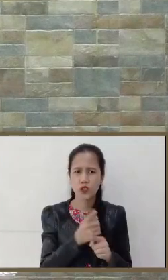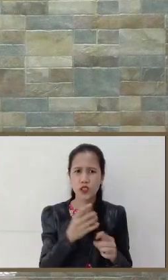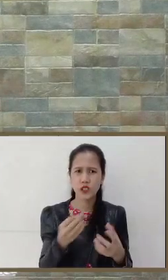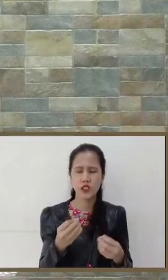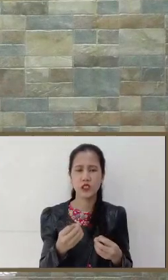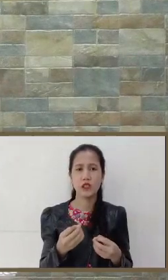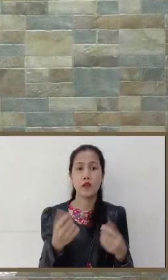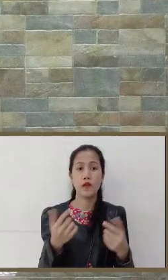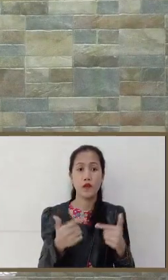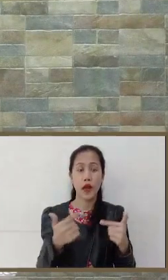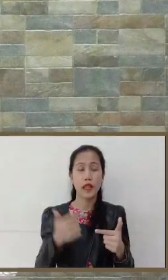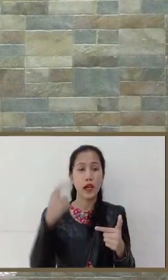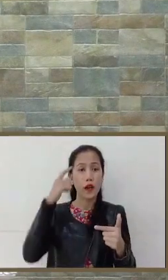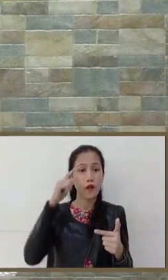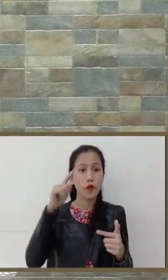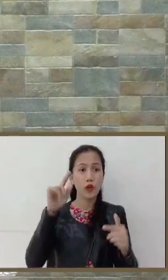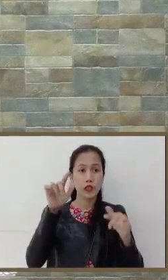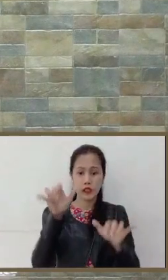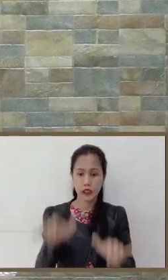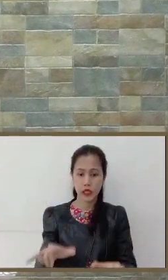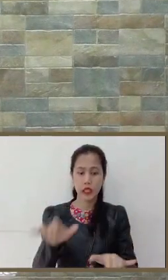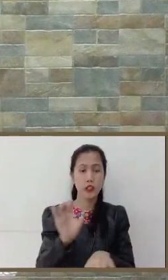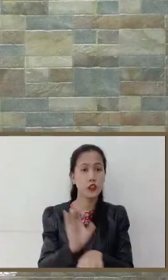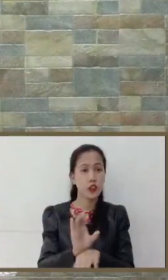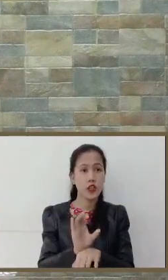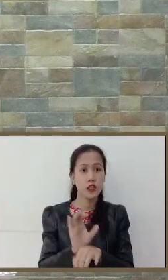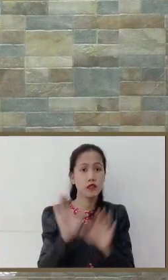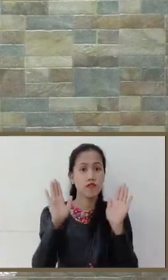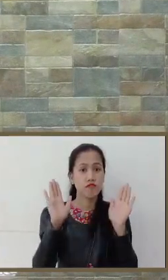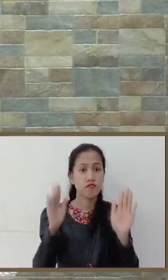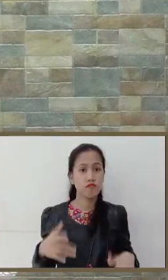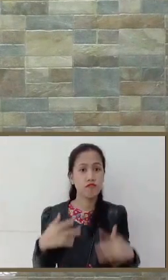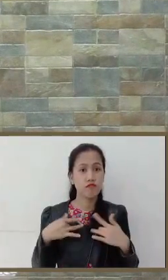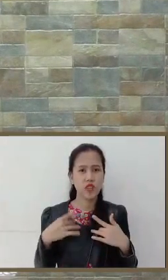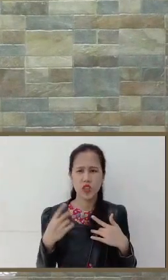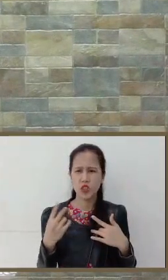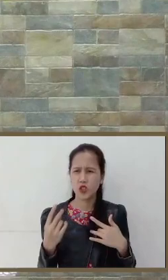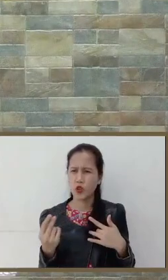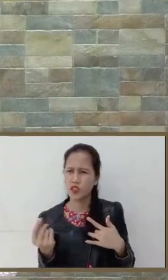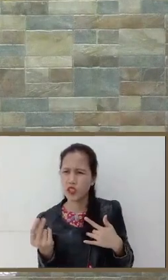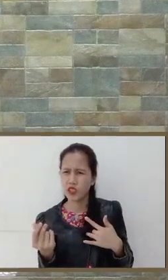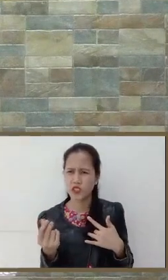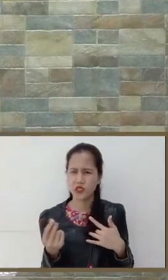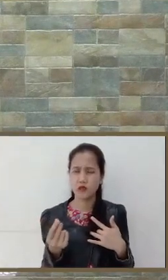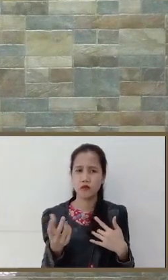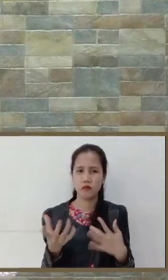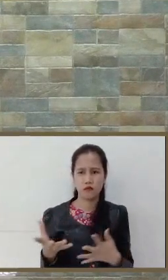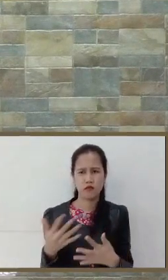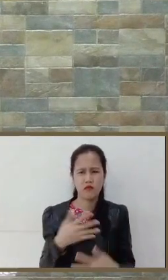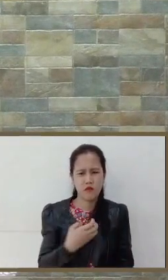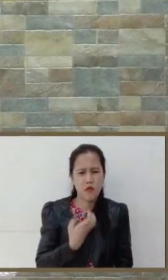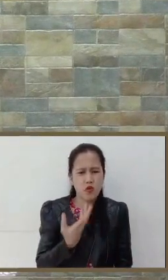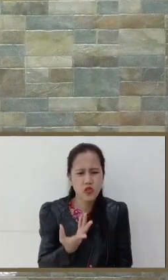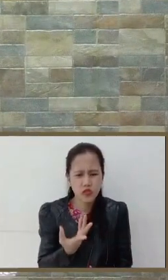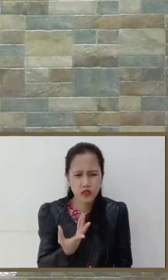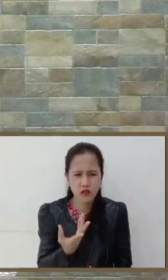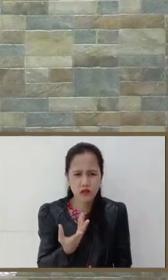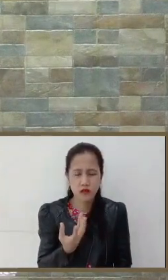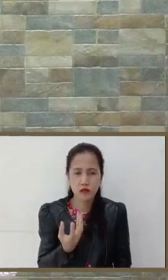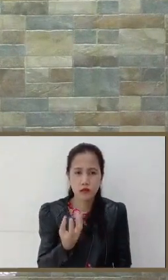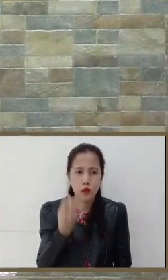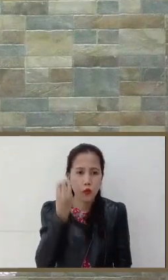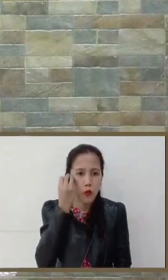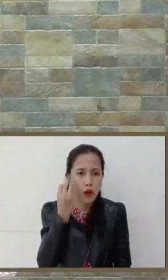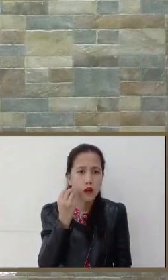Talagang nakipaglaban talaga sa magulang para lamang magsuko ng buhay. Kunting salita lang, napagalitan lang, nakorek lang, para naman sa kanyang ikaayos, aalis,